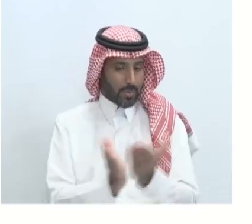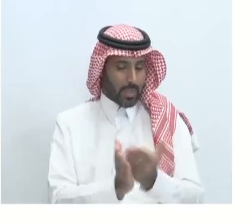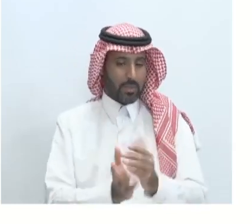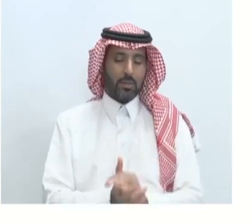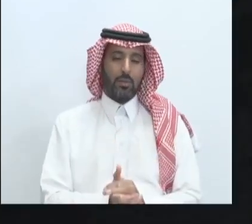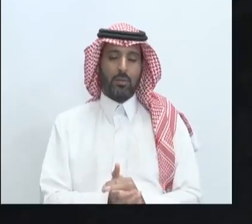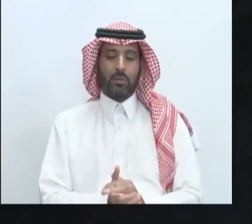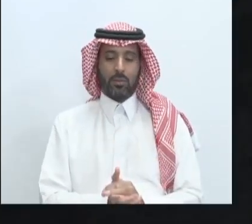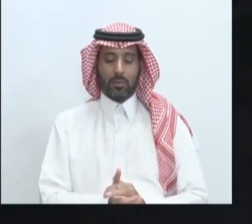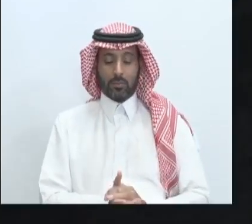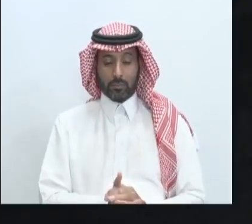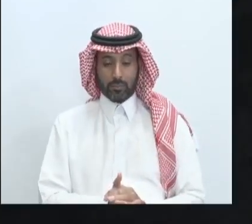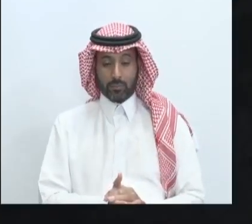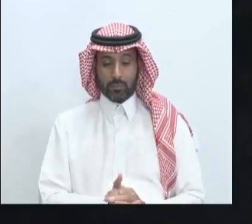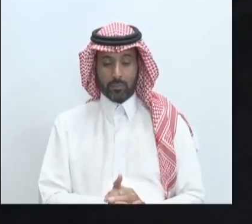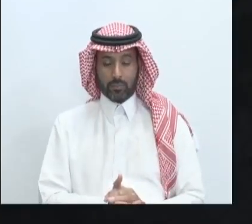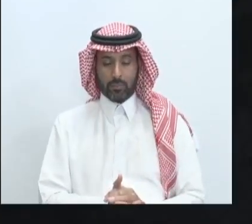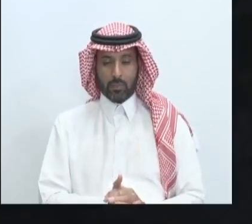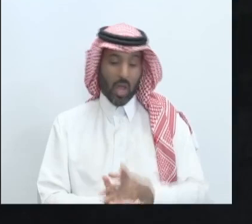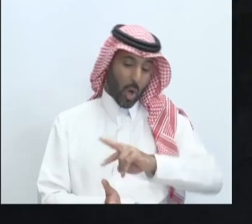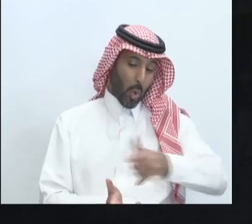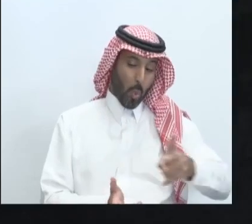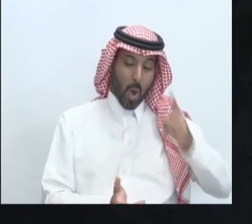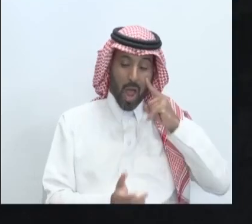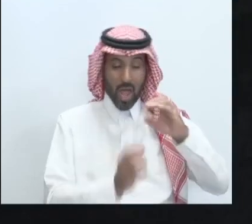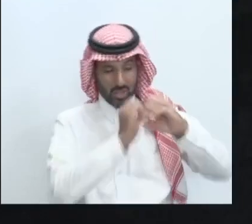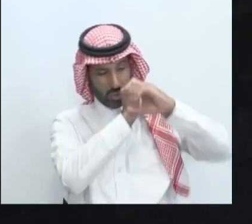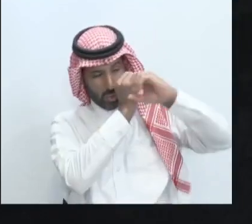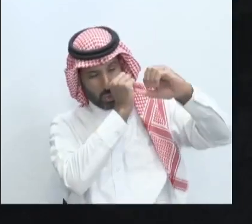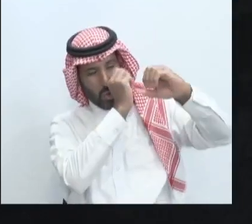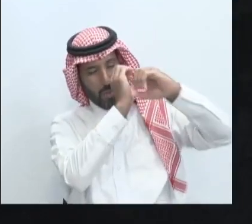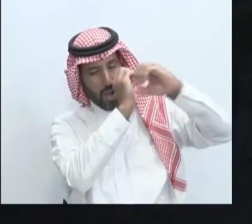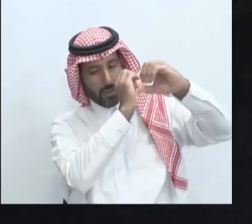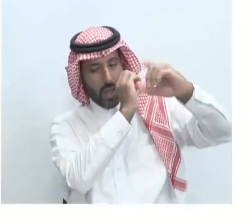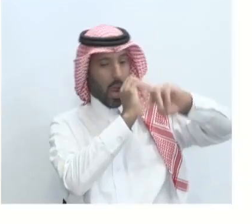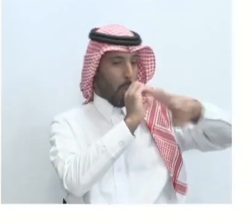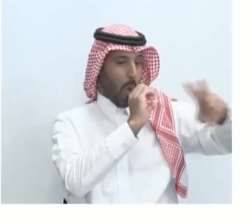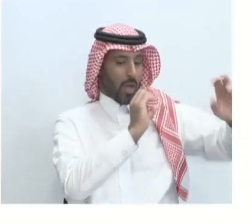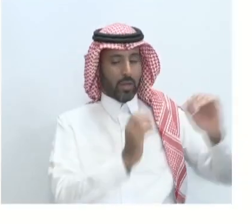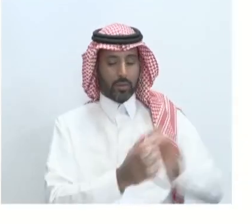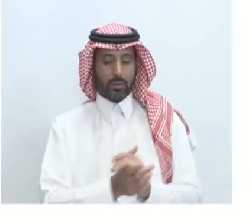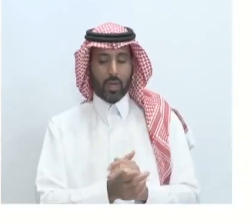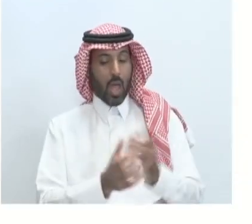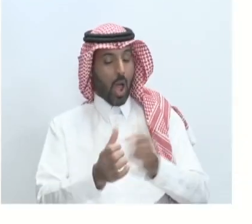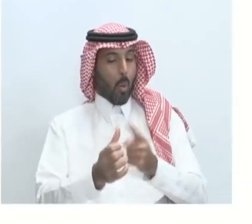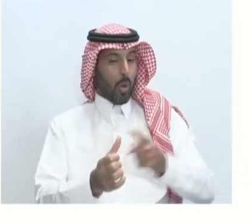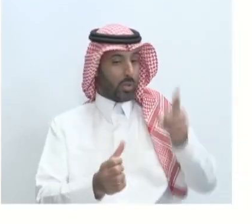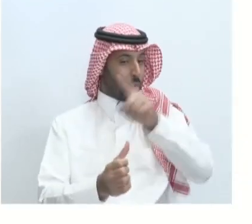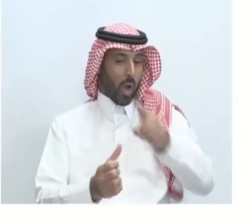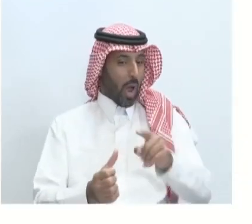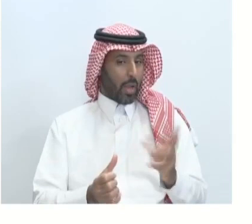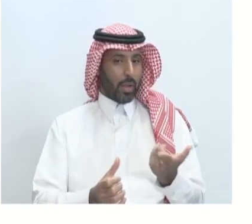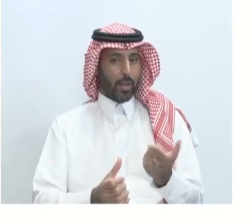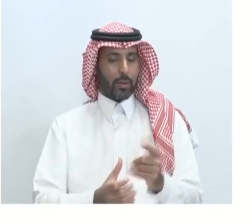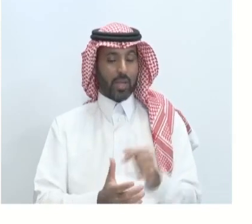عزيزي الطالب عزيزتي الطالبه انواع التلسكوبات في البدايه سؤالنا